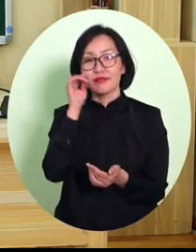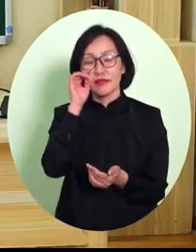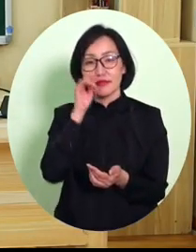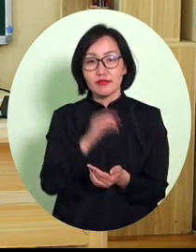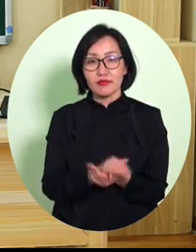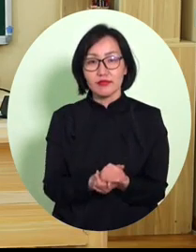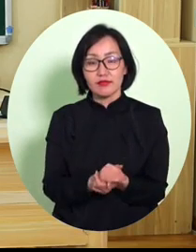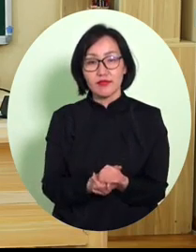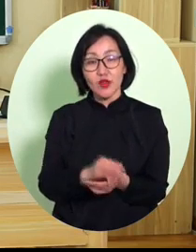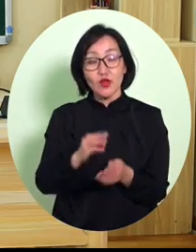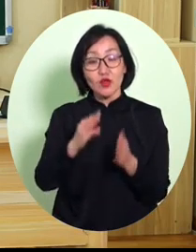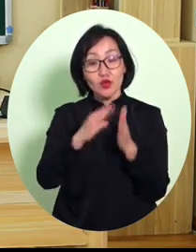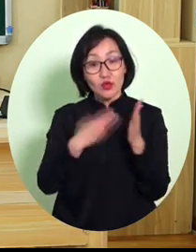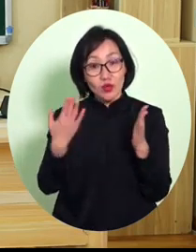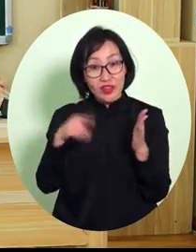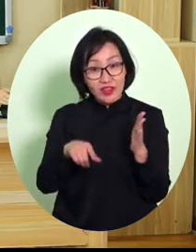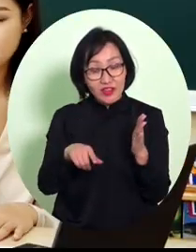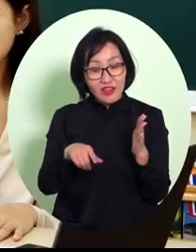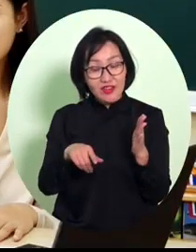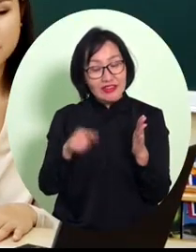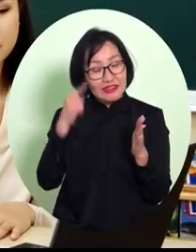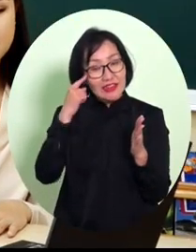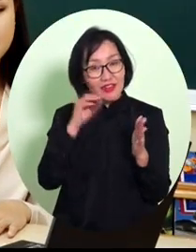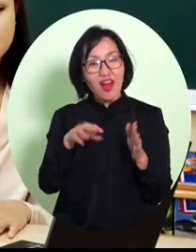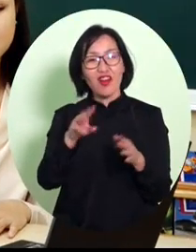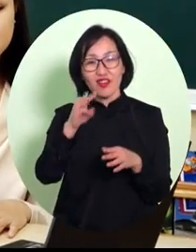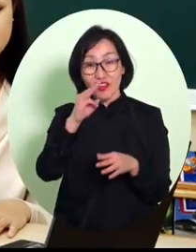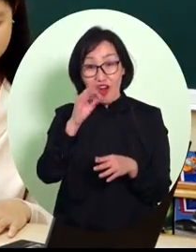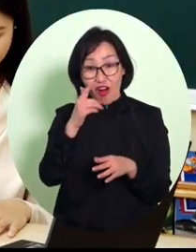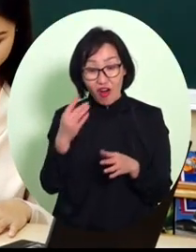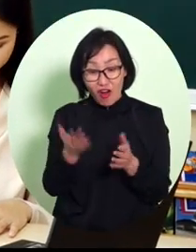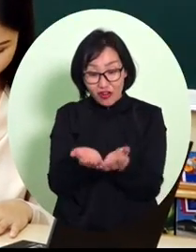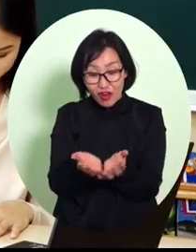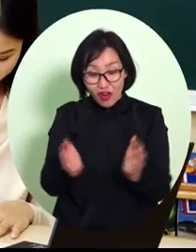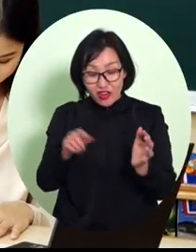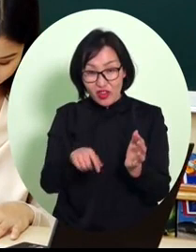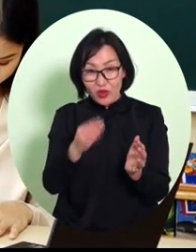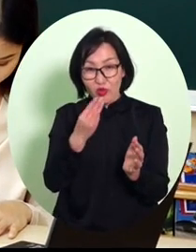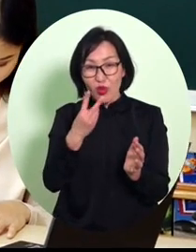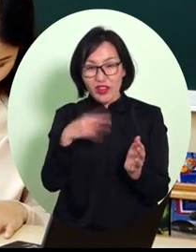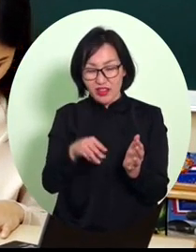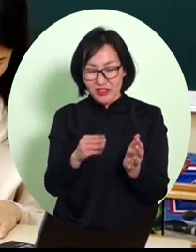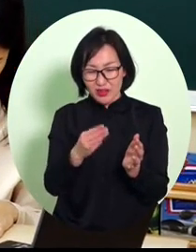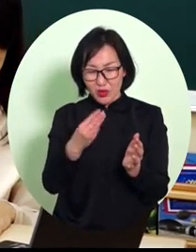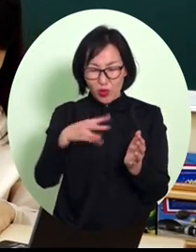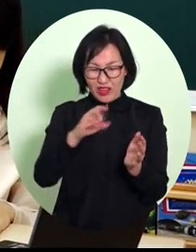дараа. За шүлгийн санаа өө тооны төлөнгөх гэсэн мэн тий. За